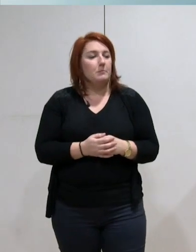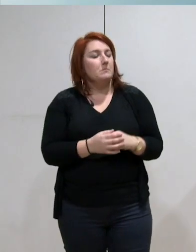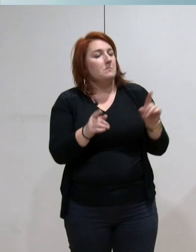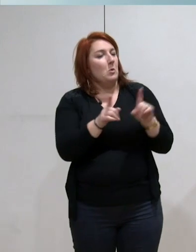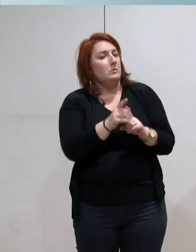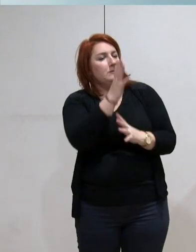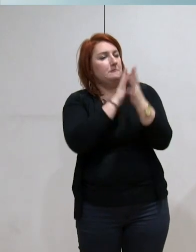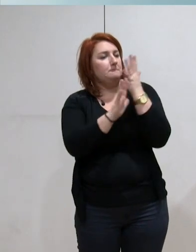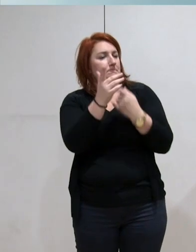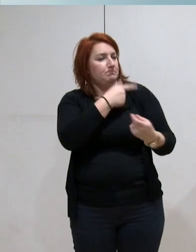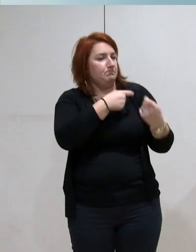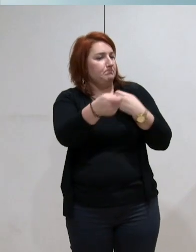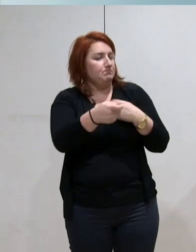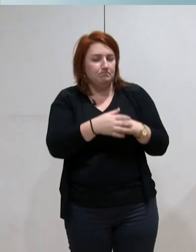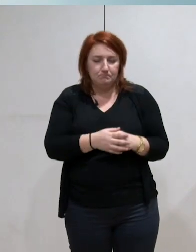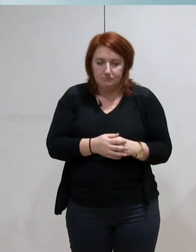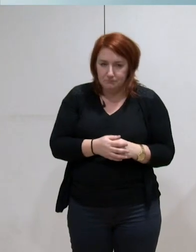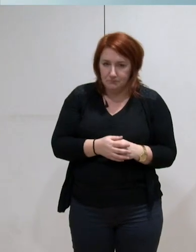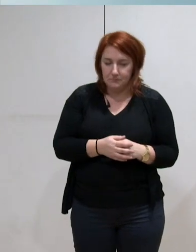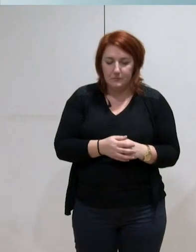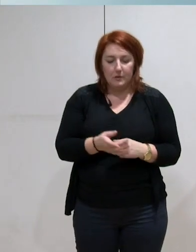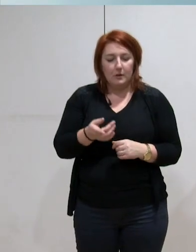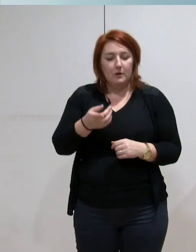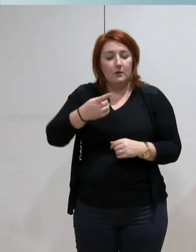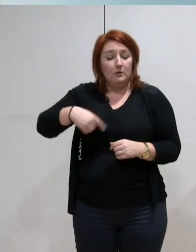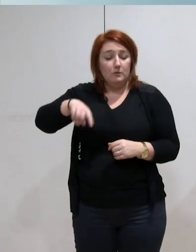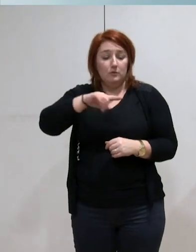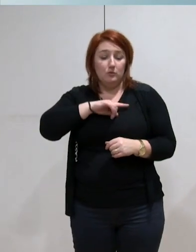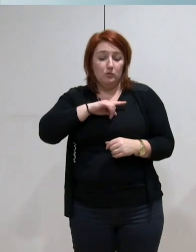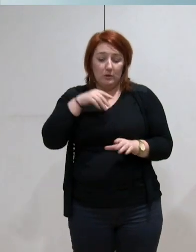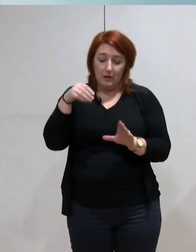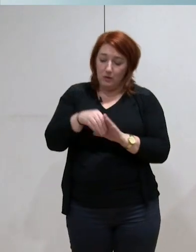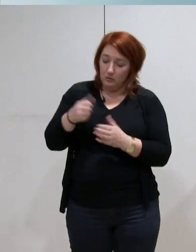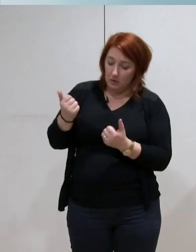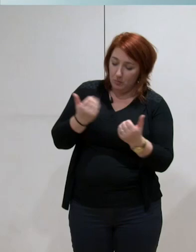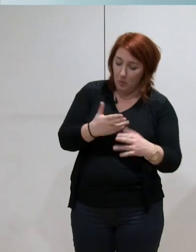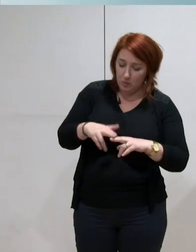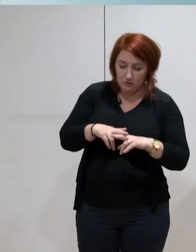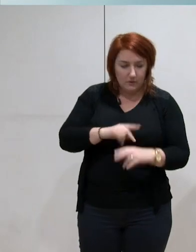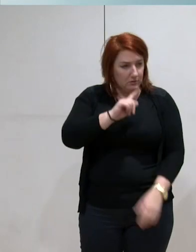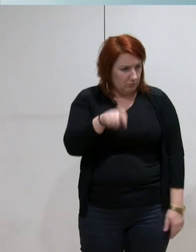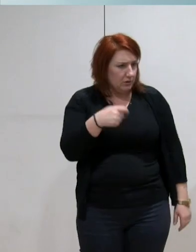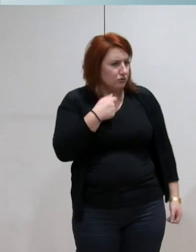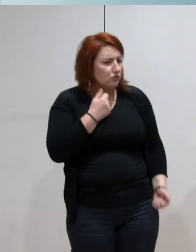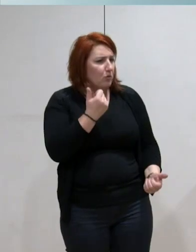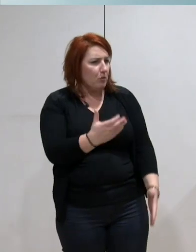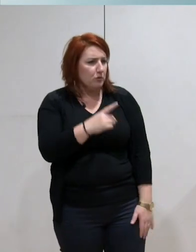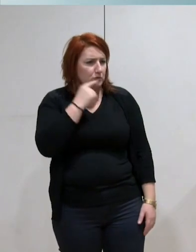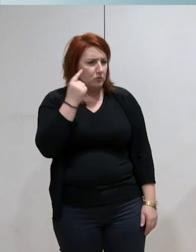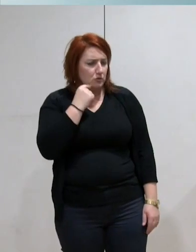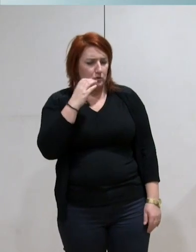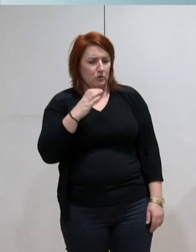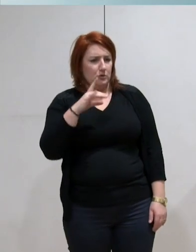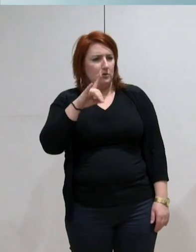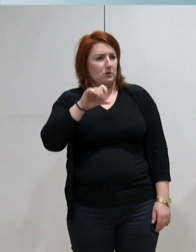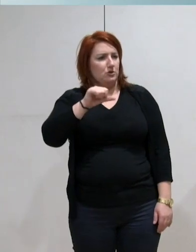que nous ne proposons pas en ce qui nous concerne d'économie bien sûr que nous en proposons Mathieu chamie en a proposé toute une liste tout